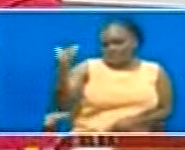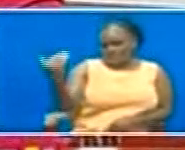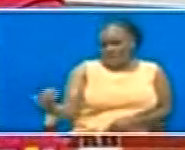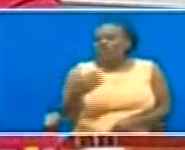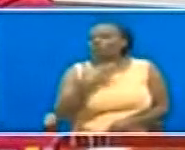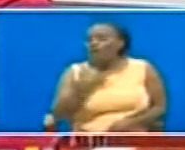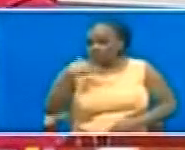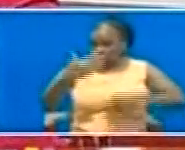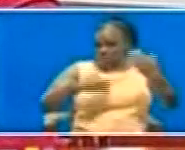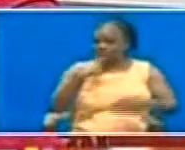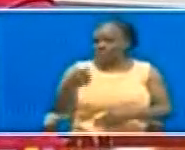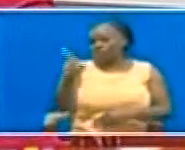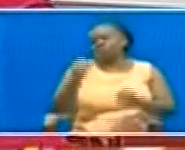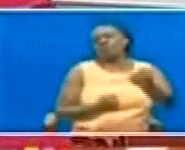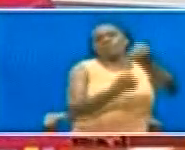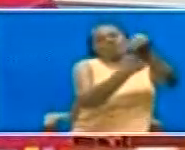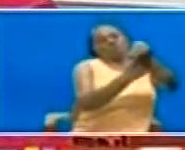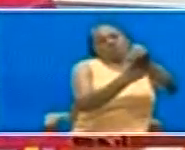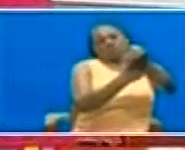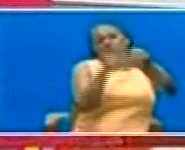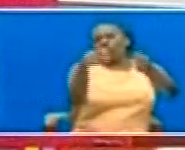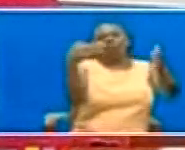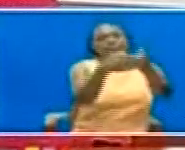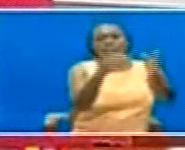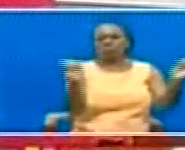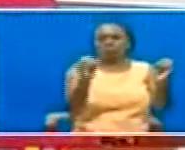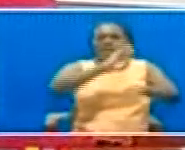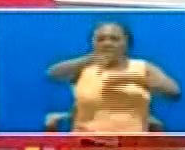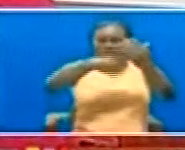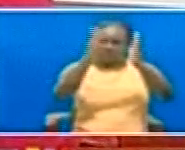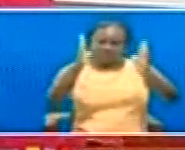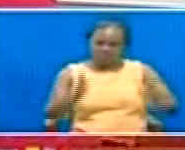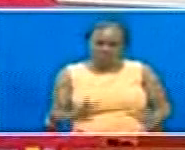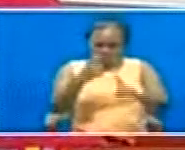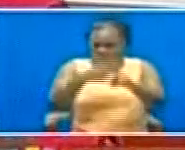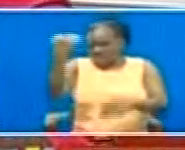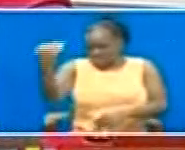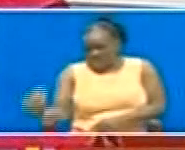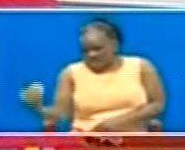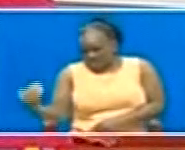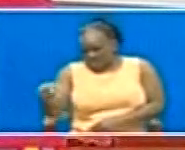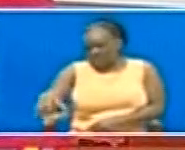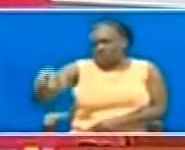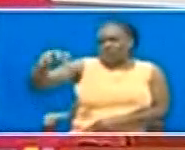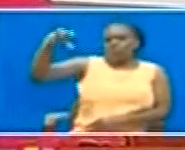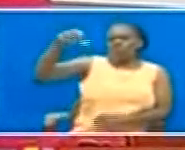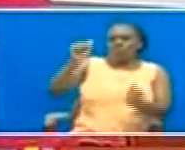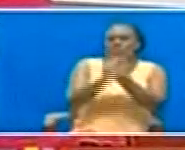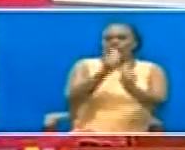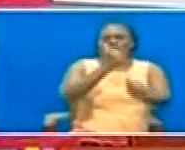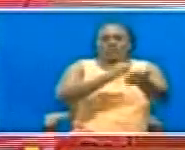anataka kucheza, msupport tafadhali. Ndio kila mtu anze kutoka tu kwa mchanga, unakuja ukigrow na